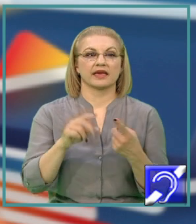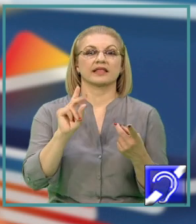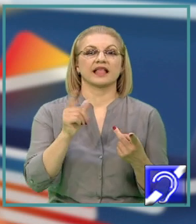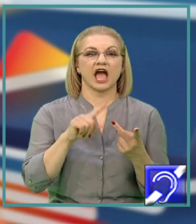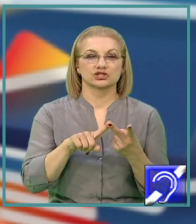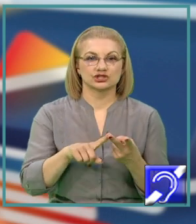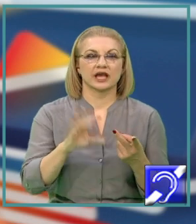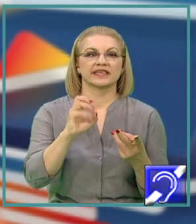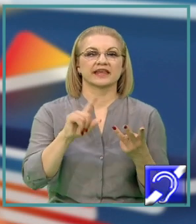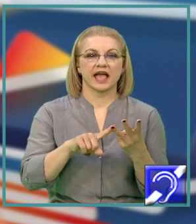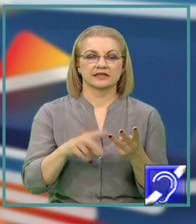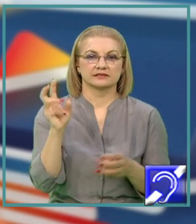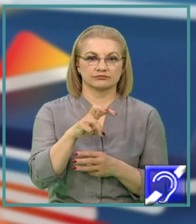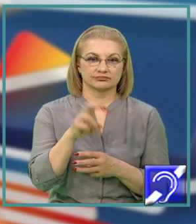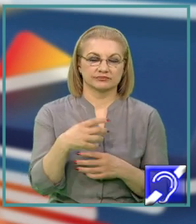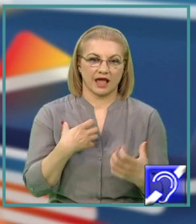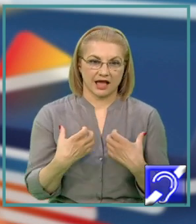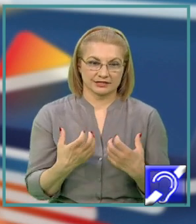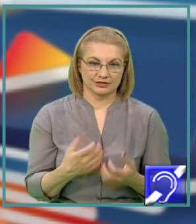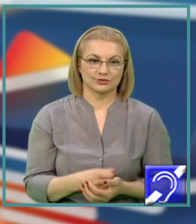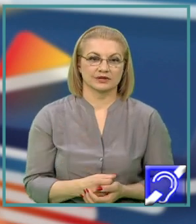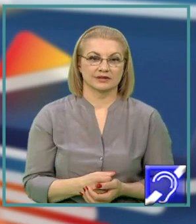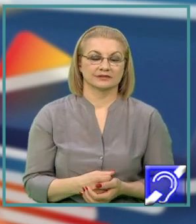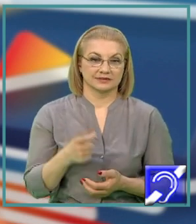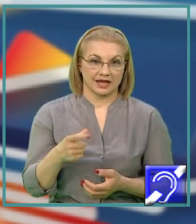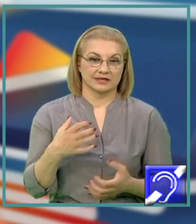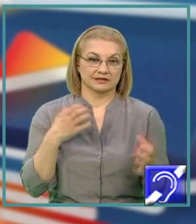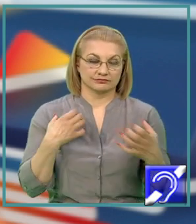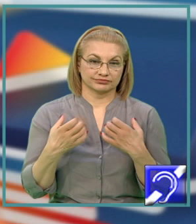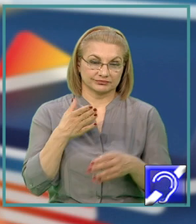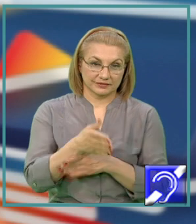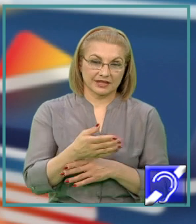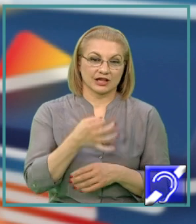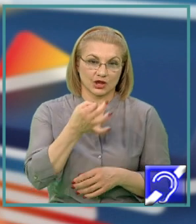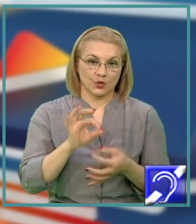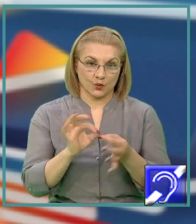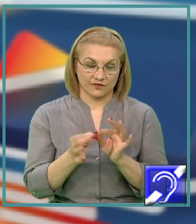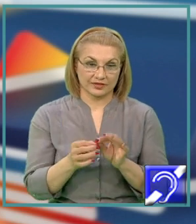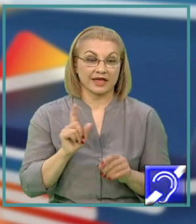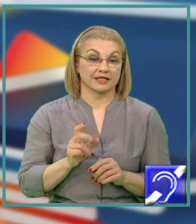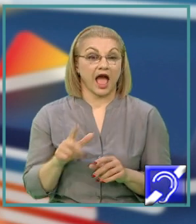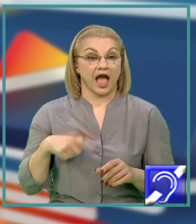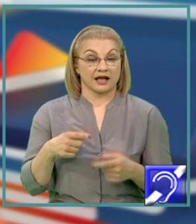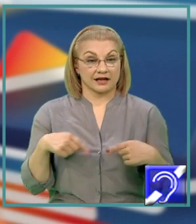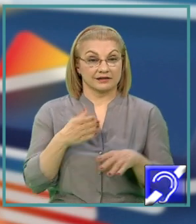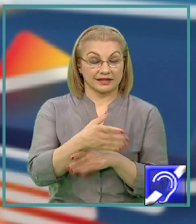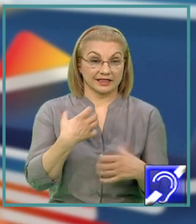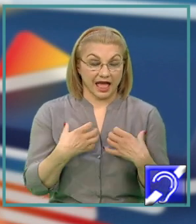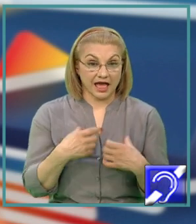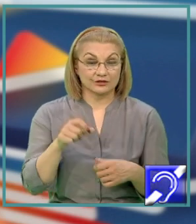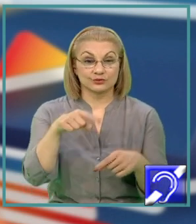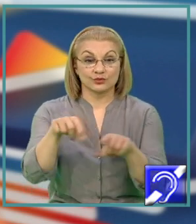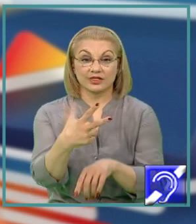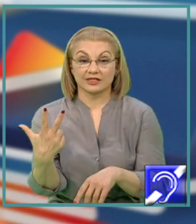și Chiriachița participă la acțiune. Au accesul la cuvânt. Dacă am fi la teatru în sala de spectacol, pe ei trei